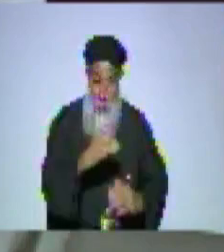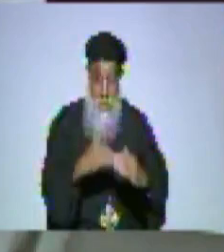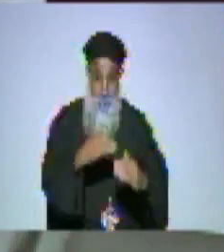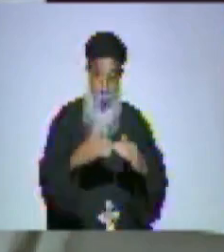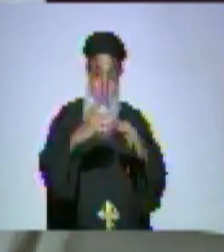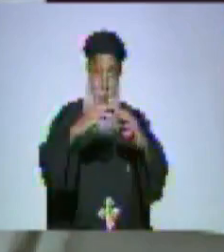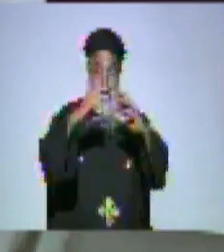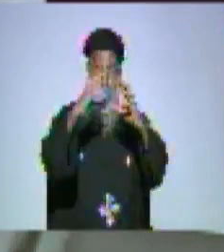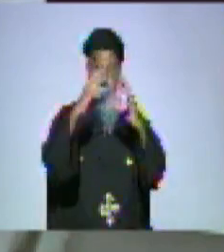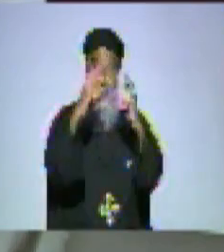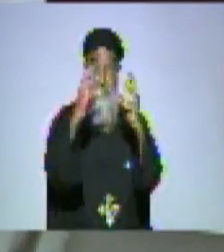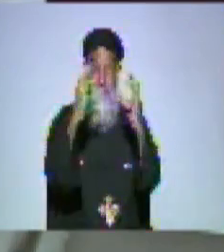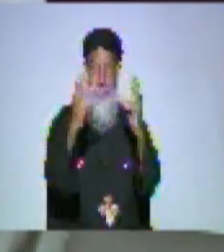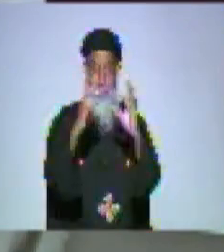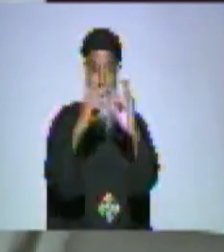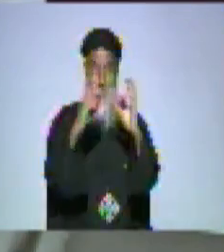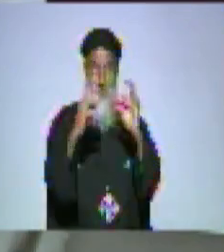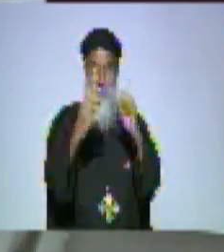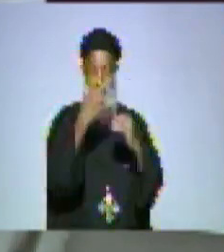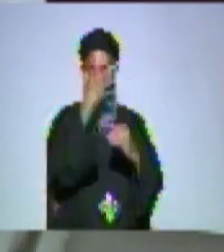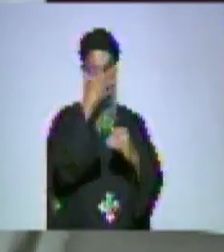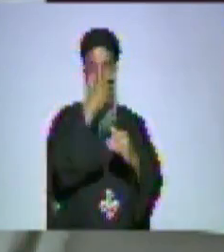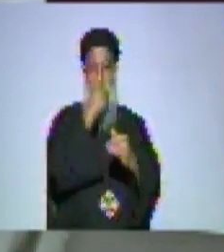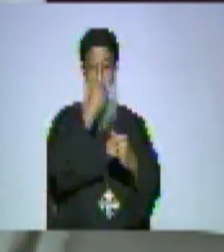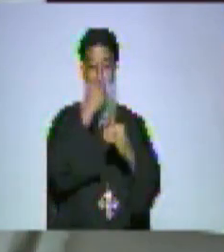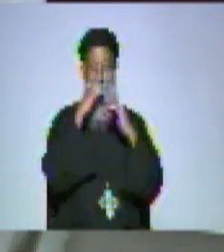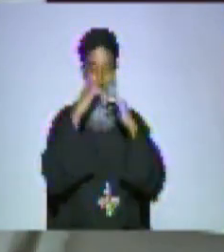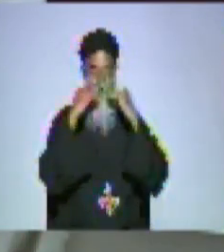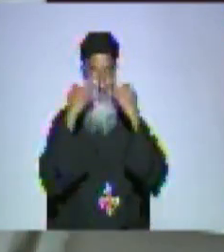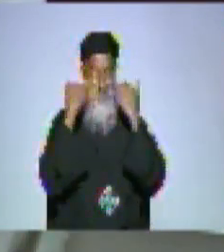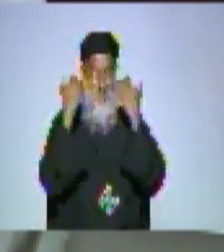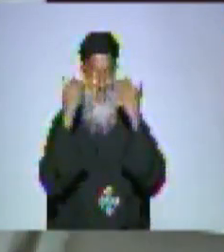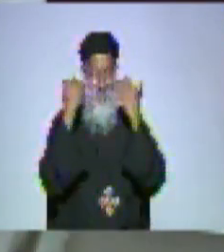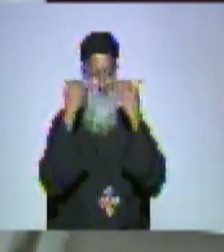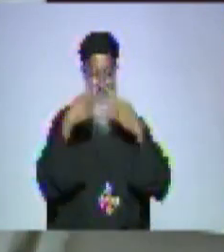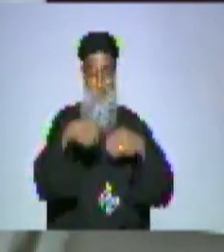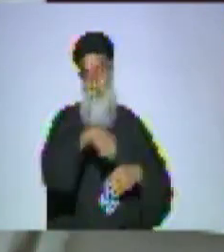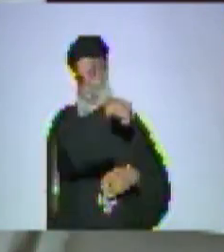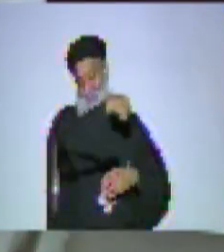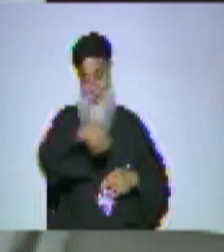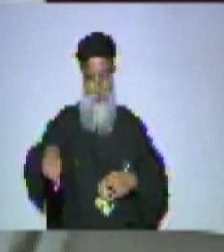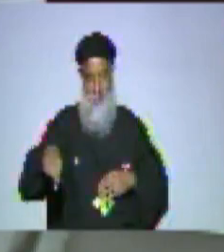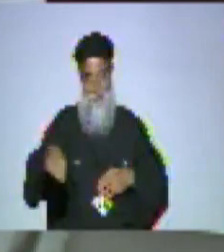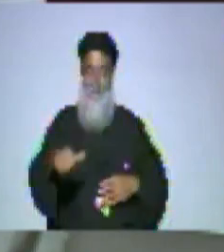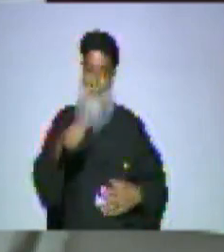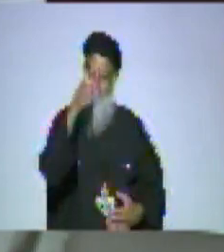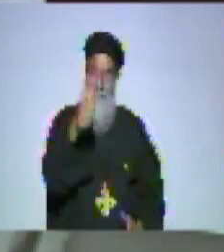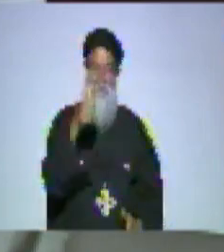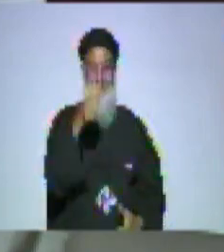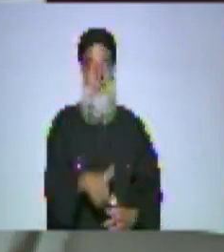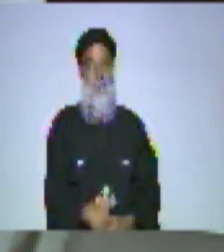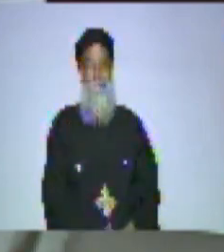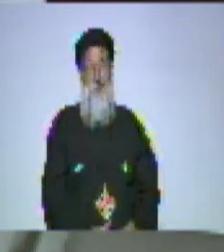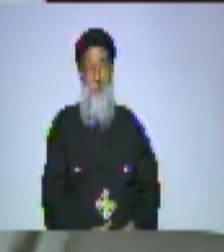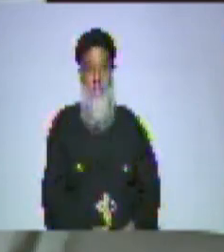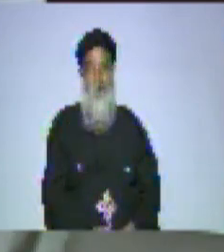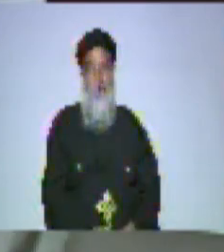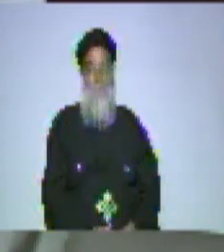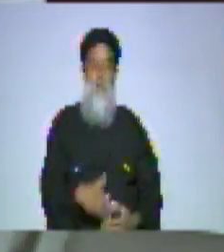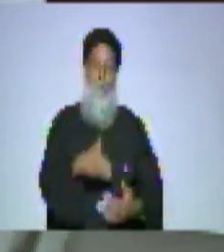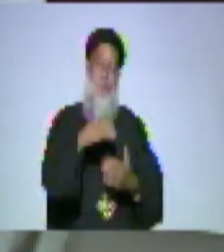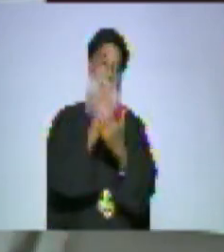اللي بياخد الايجار من الشخص او فيه بالمزارعه